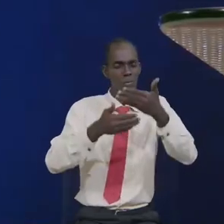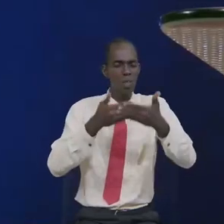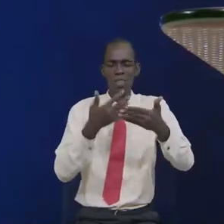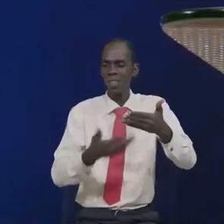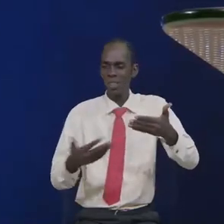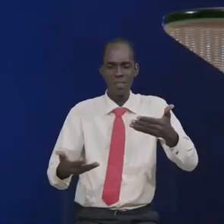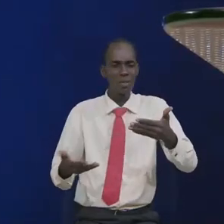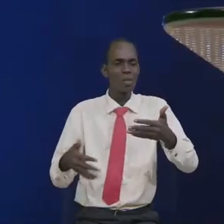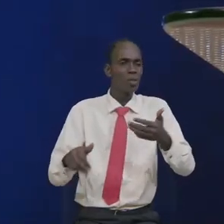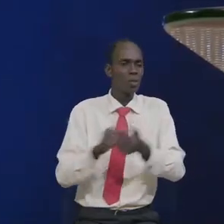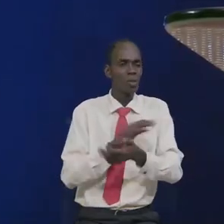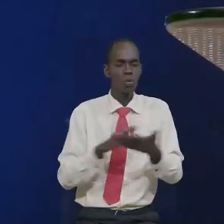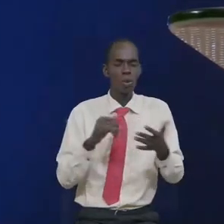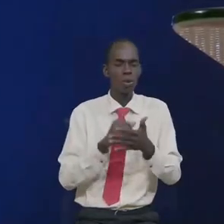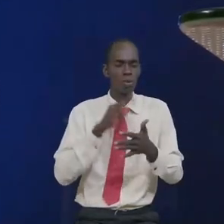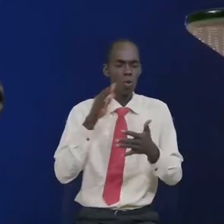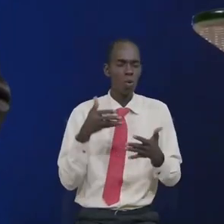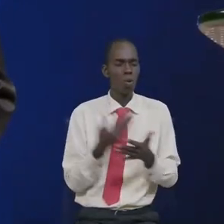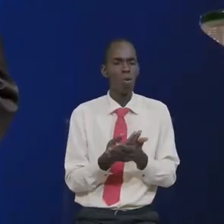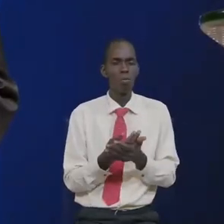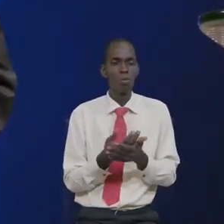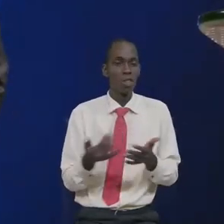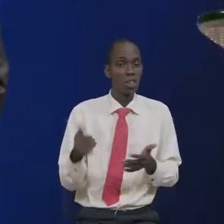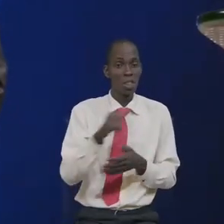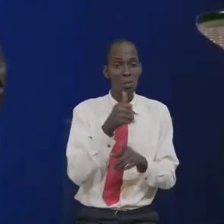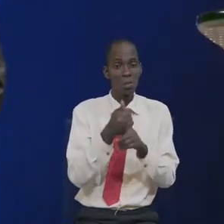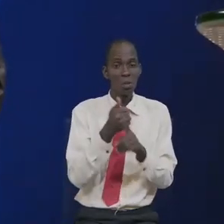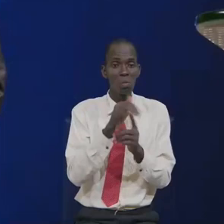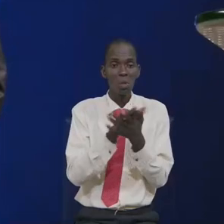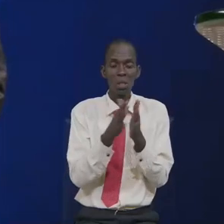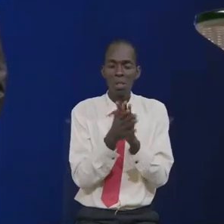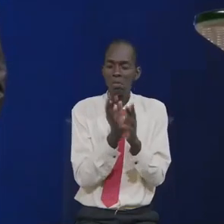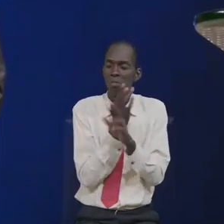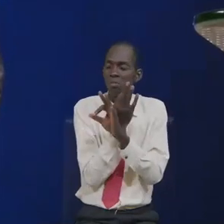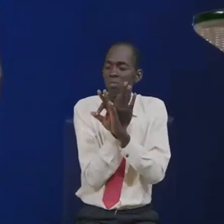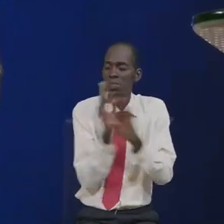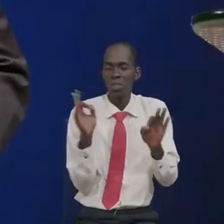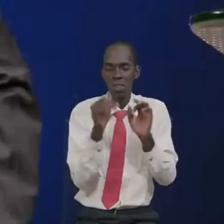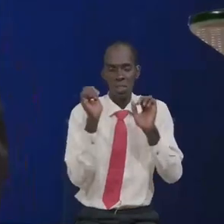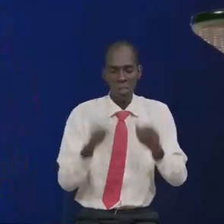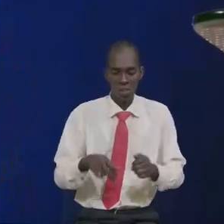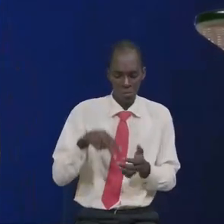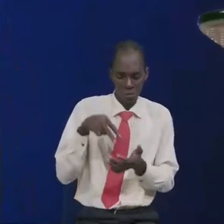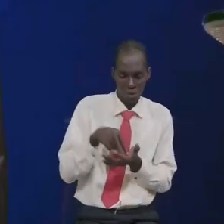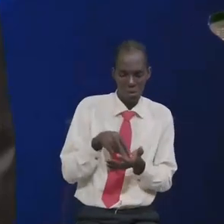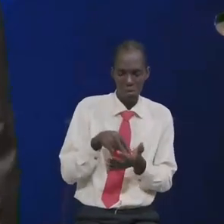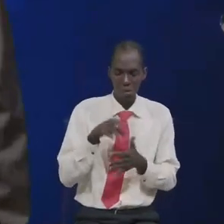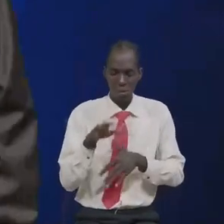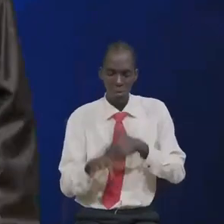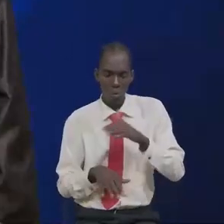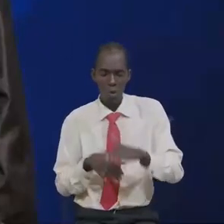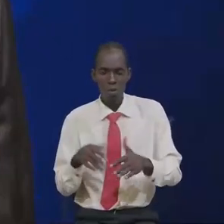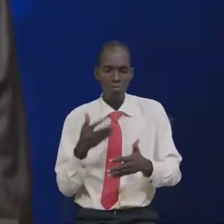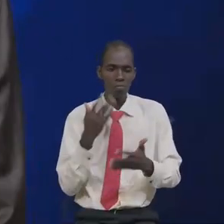Mais eux-mêmes, elles étaient affranchies, ils pouvaient tenir debout, ils pouvaient marcher, ils pouvaient parler